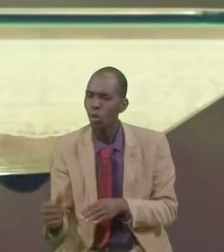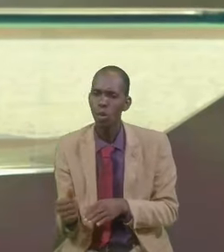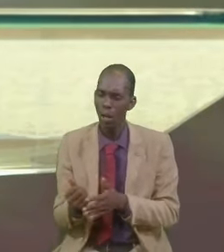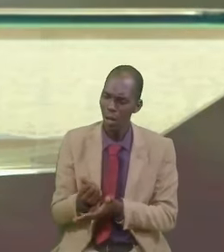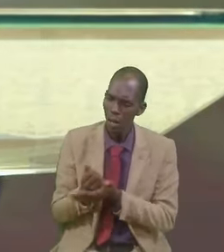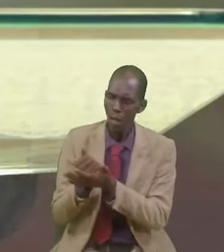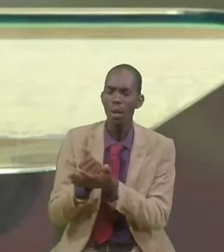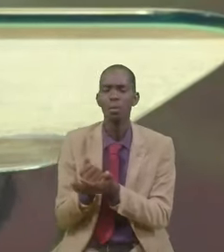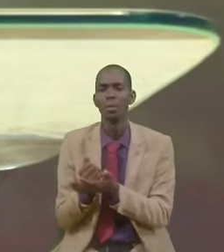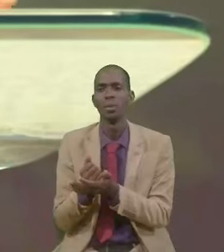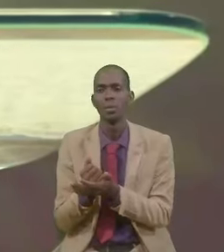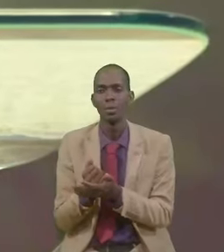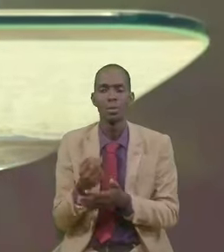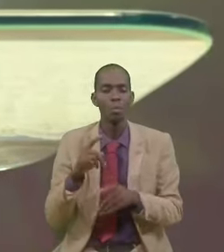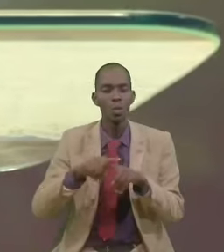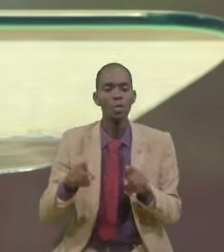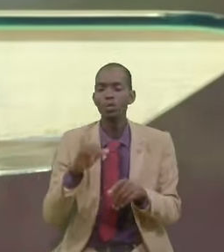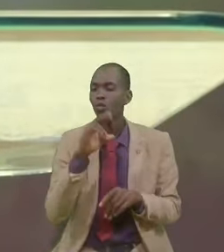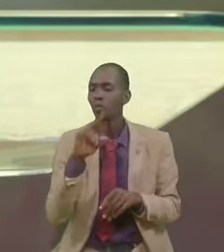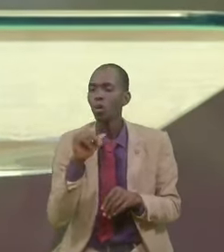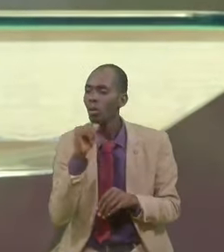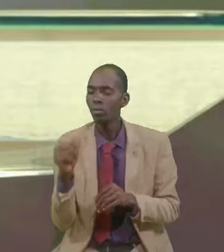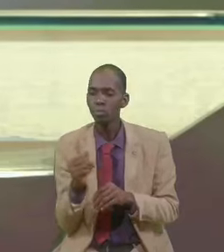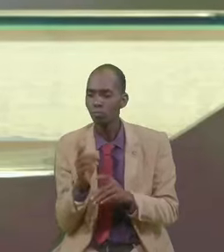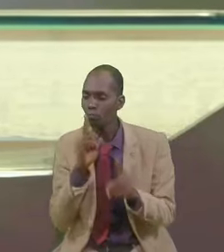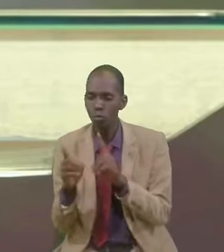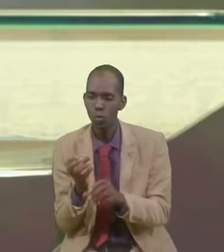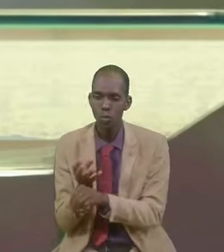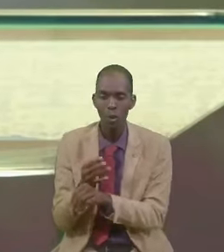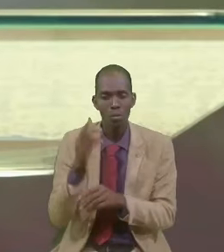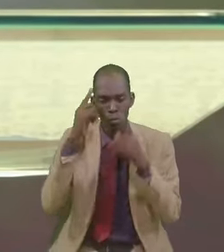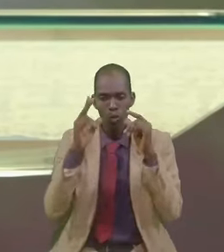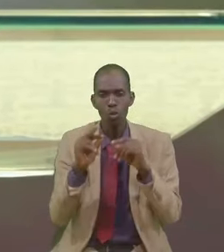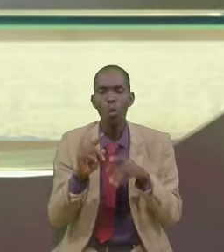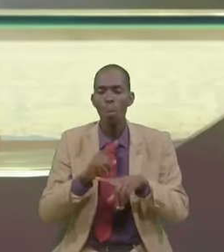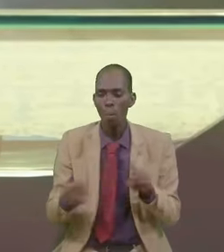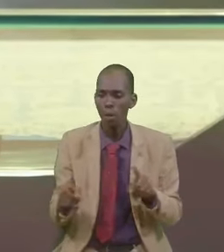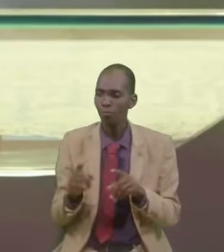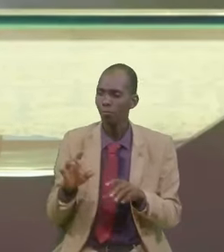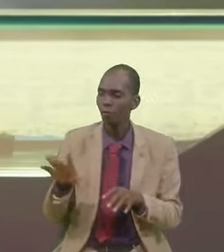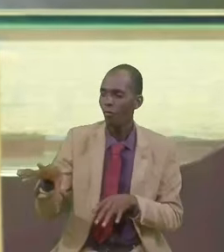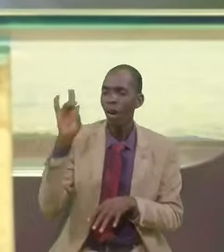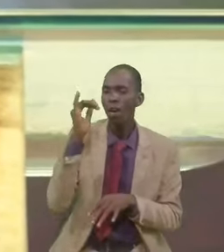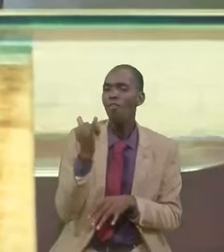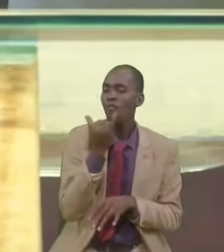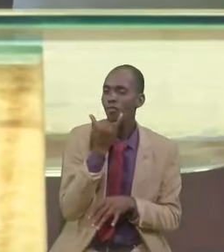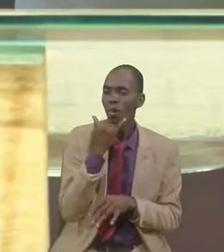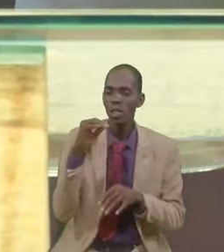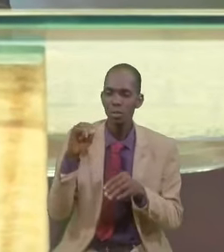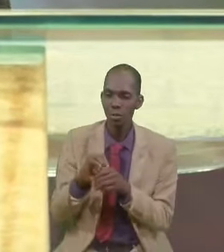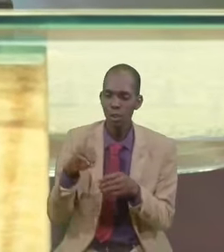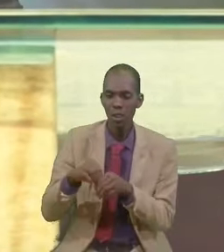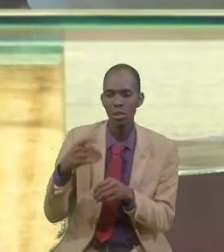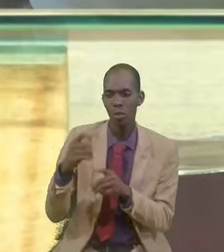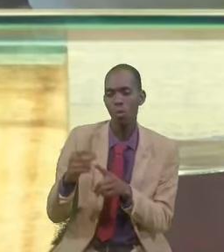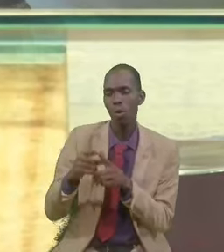sera résolu. Mais il commençait à accuser Moïse. Pourquoi tu nous as amené ici, mourir ici au désert? N'y a-t-il pas de sépulcre, de tombeau